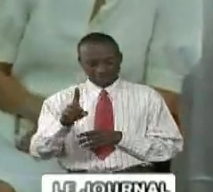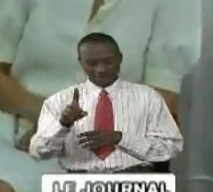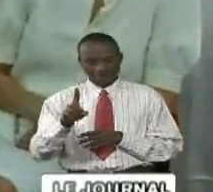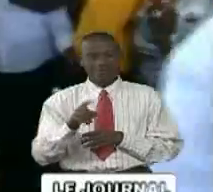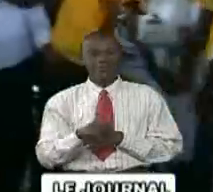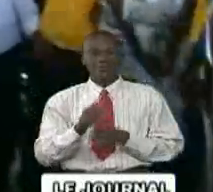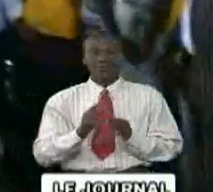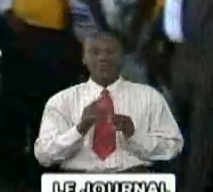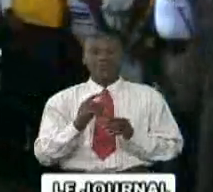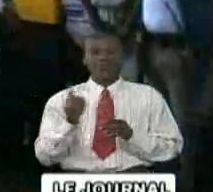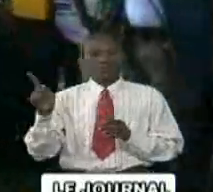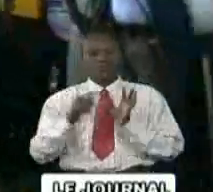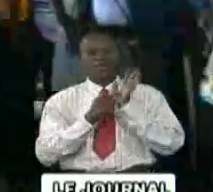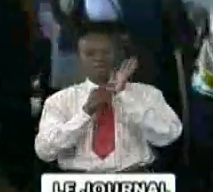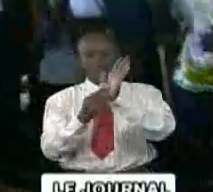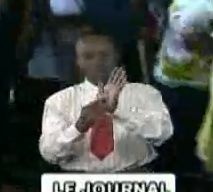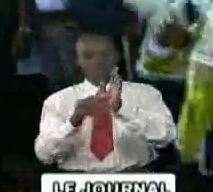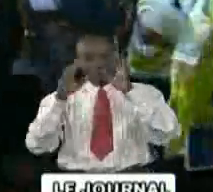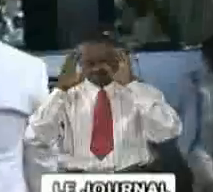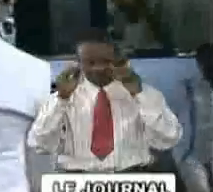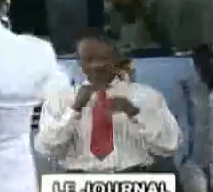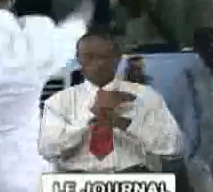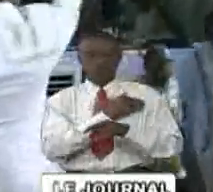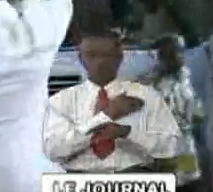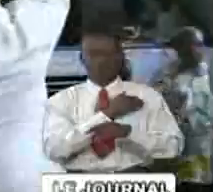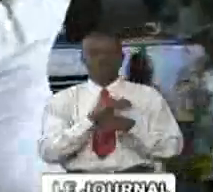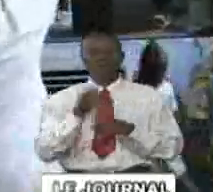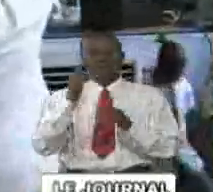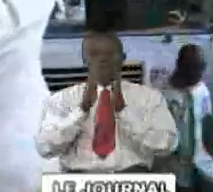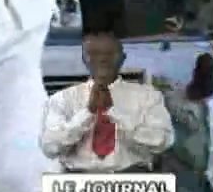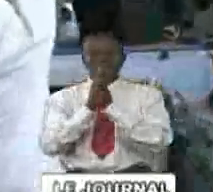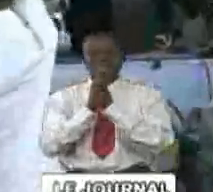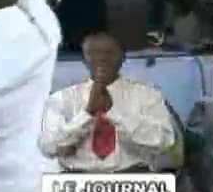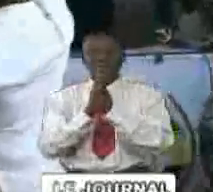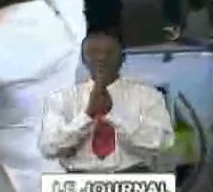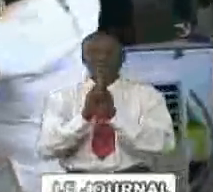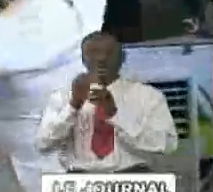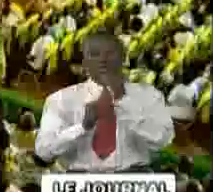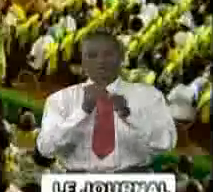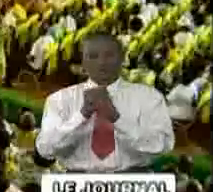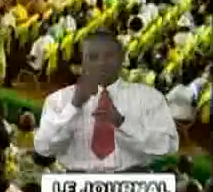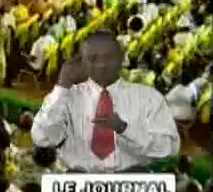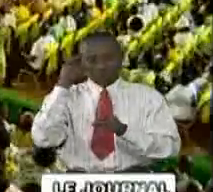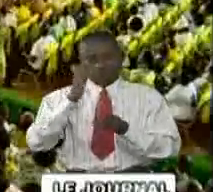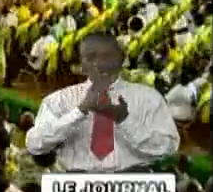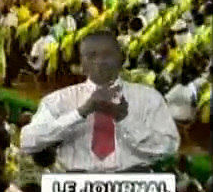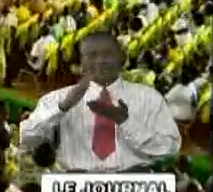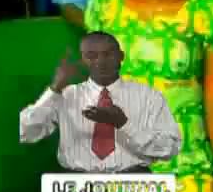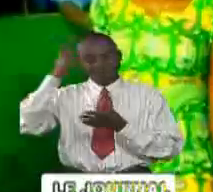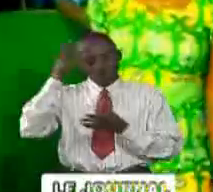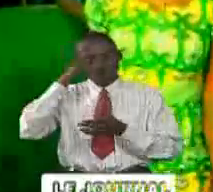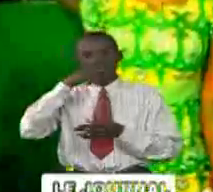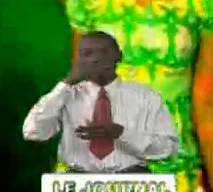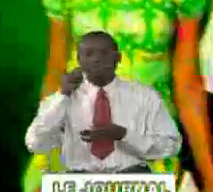République, Joseph Kabila, initiateur du PPRD, au 10e anniversaire du Parti démocratique gabonais, PDG en sigle.